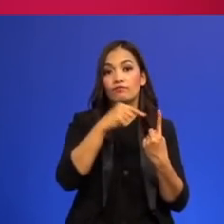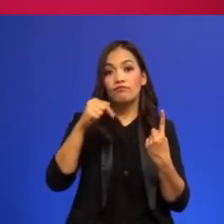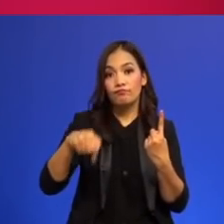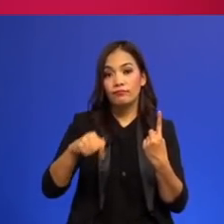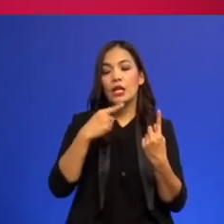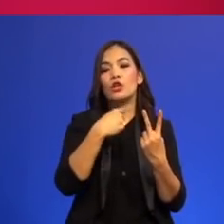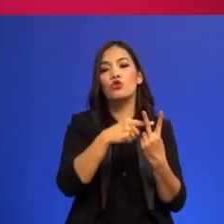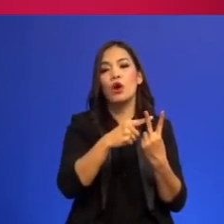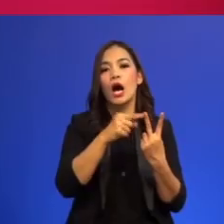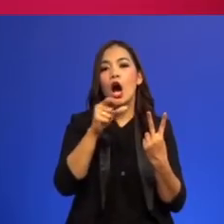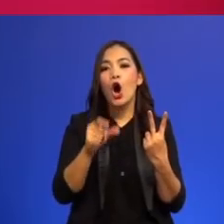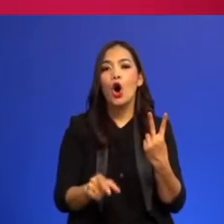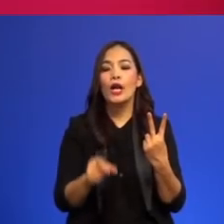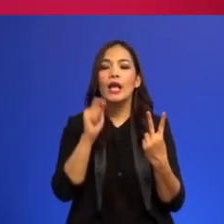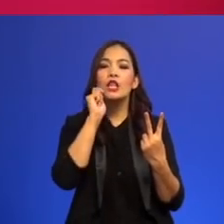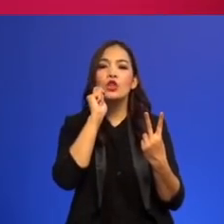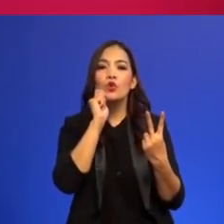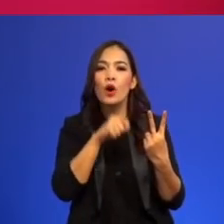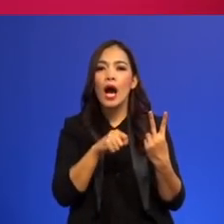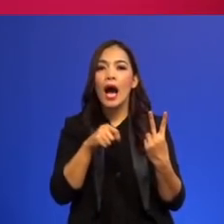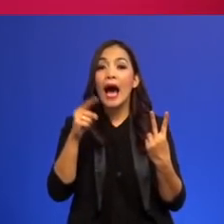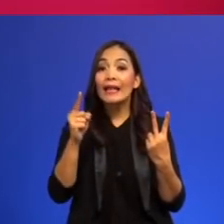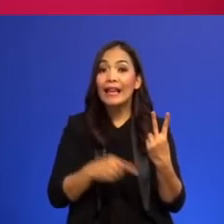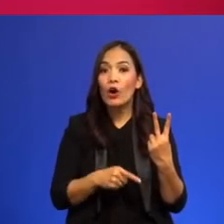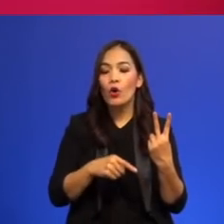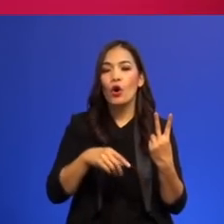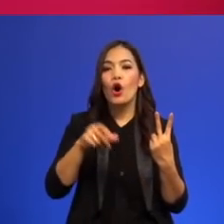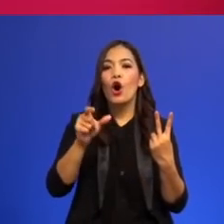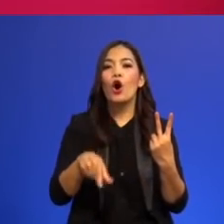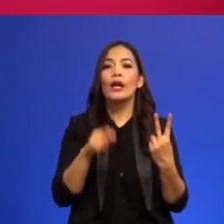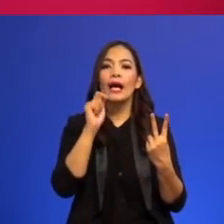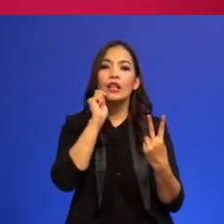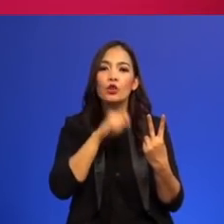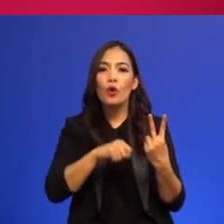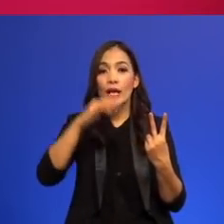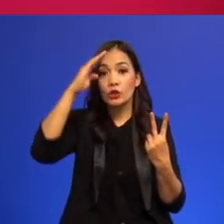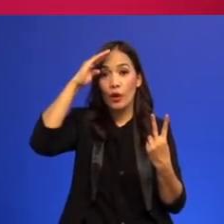orang tua, mertua. Itu sudah jadi paket.